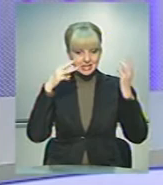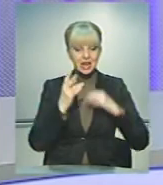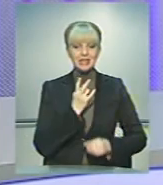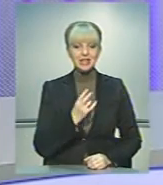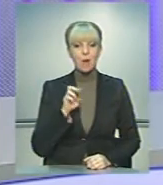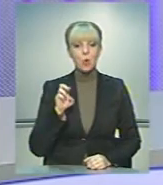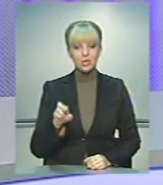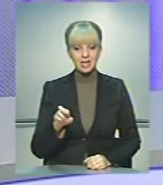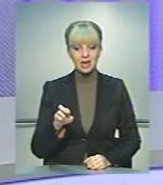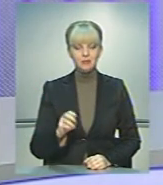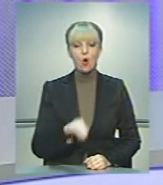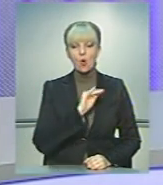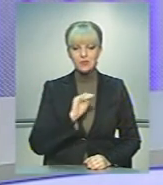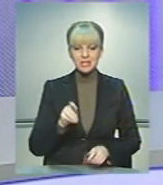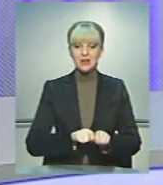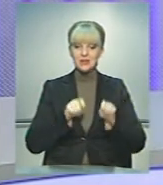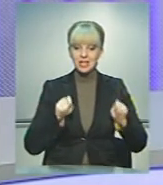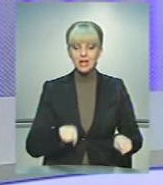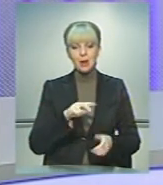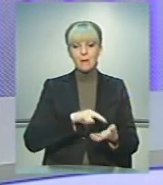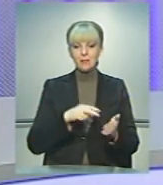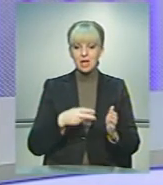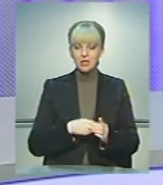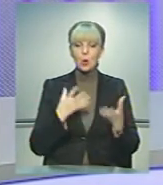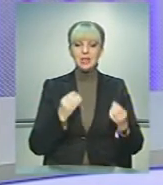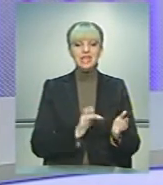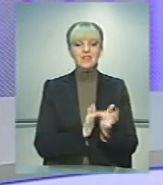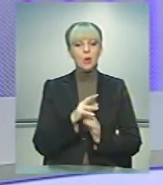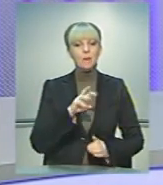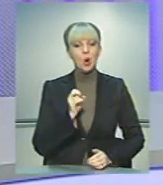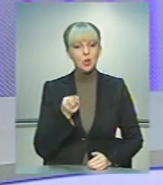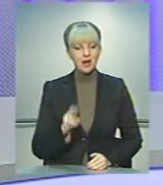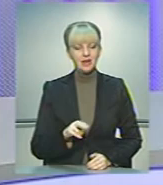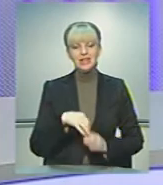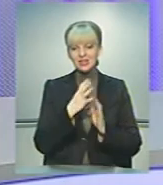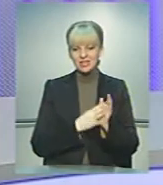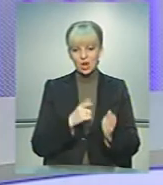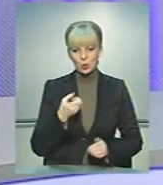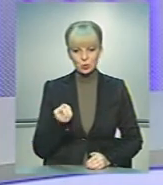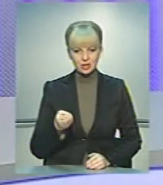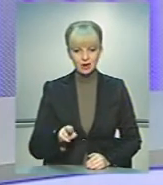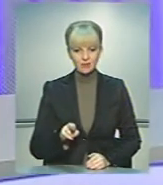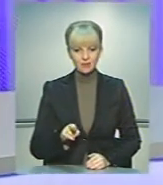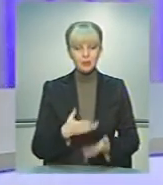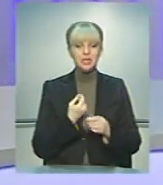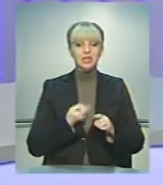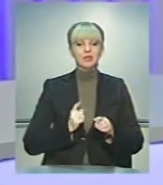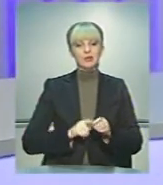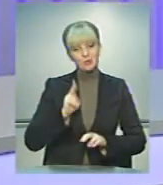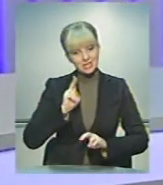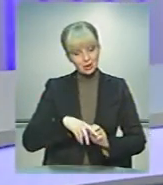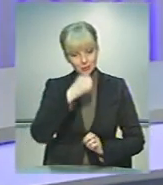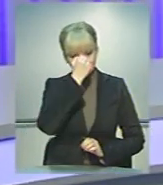Наталя Бордіян. Офіційно ж відкрити її планують у День Святого Миколая – 19 грудня. Ми на цьому ставимо